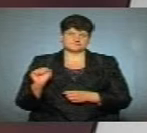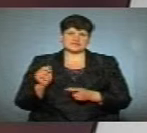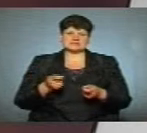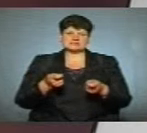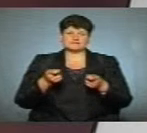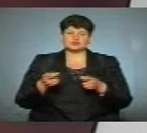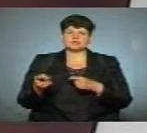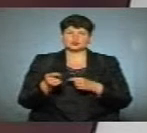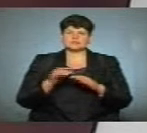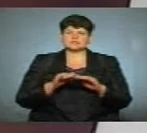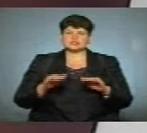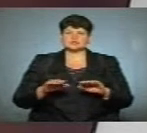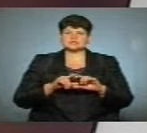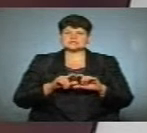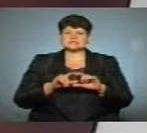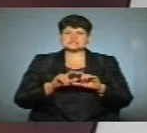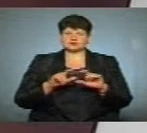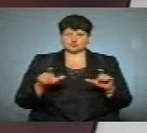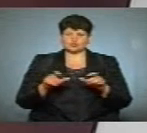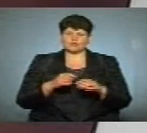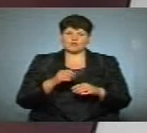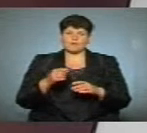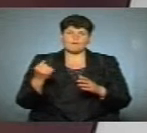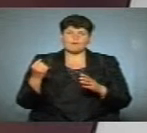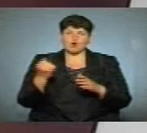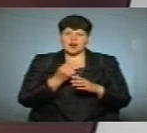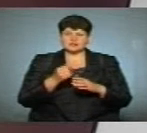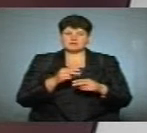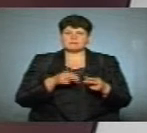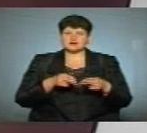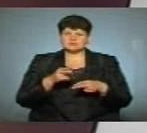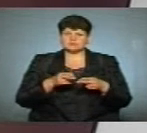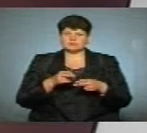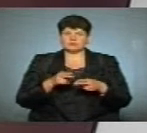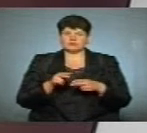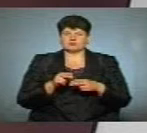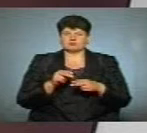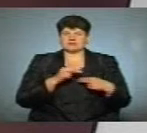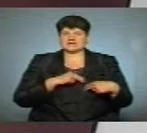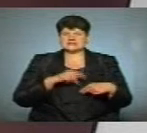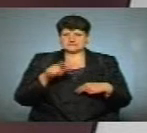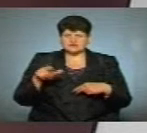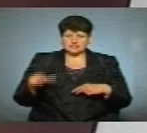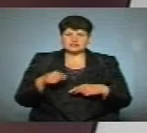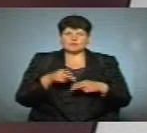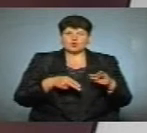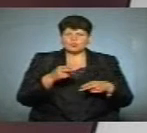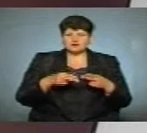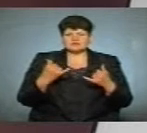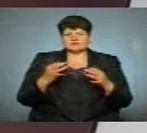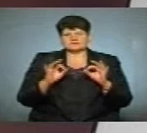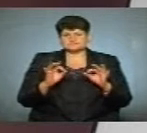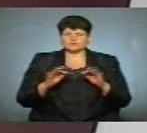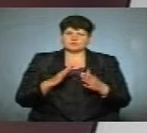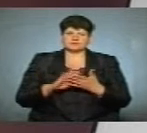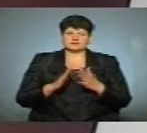Завідувачку тернопільського дитячого садочка, яку поранив її працівник, прооперували. Зараз вона у задовільному стані. Про це нам повідомила речниця